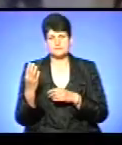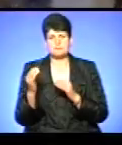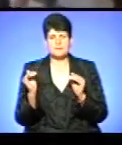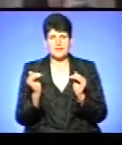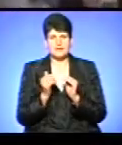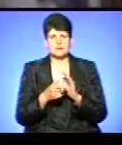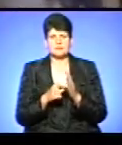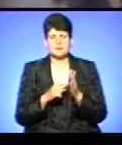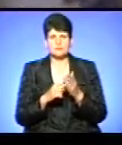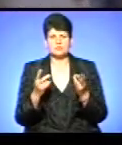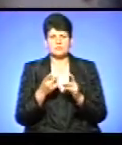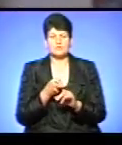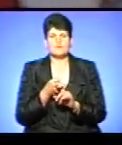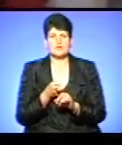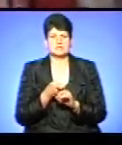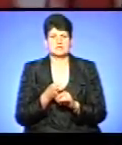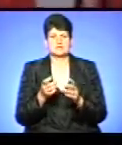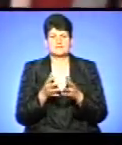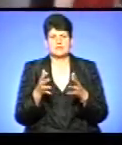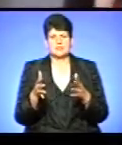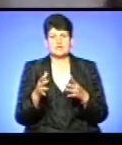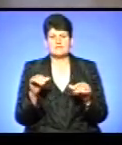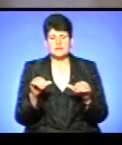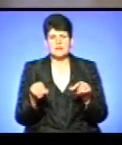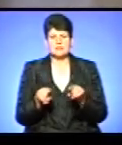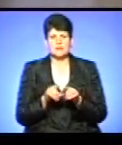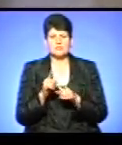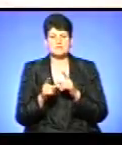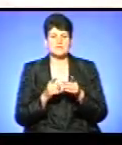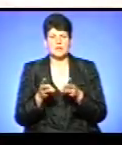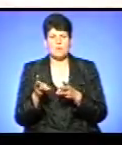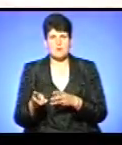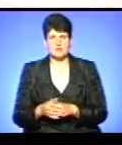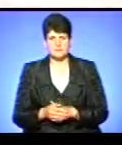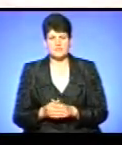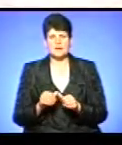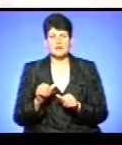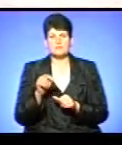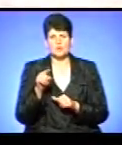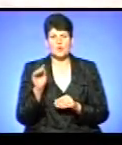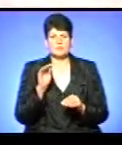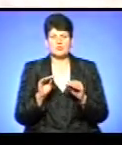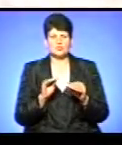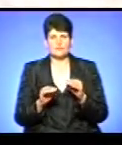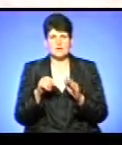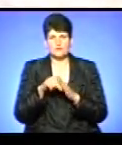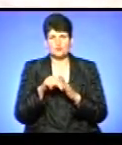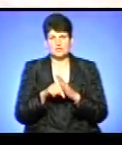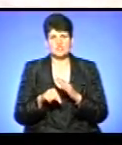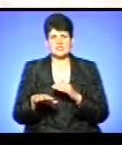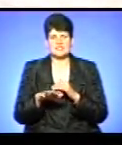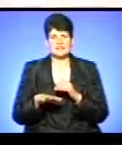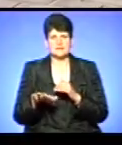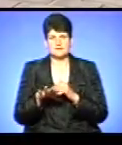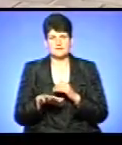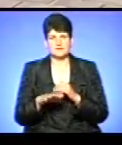маленьких кабінетах, котрі пов'язані з тими великими, і в їдальні теж повністю замінене опалення. Окрім того, облаштували внутрішній двір школи